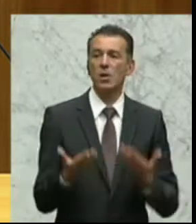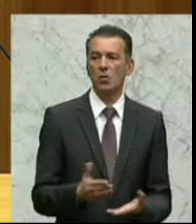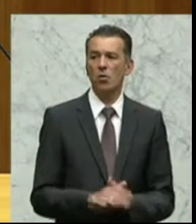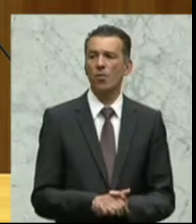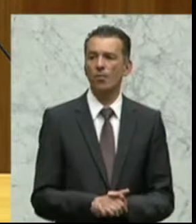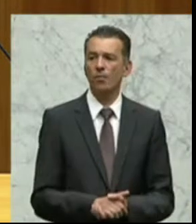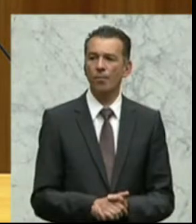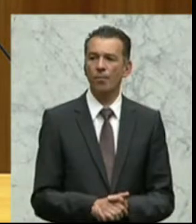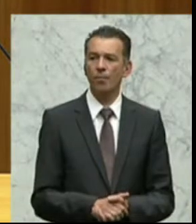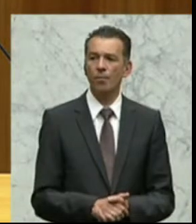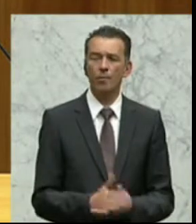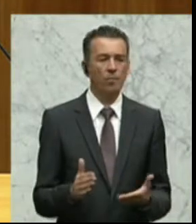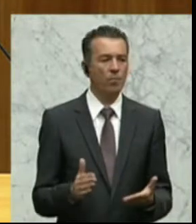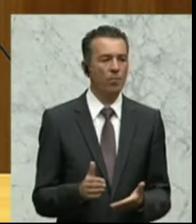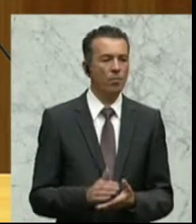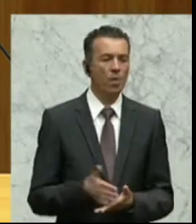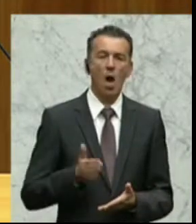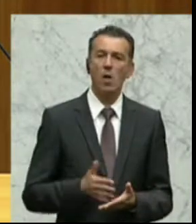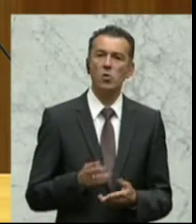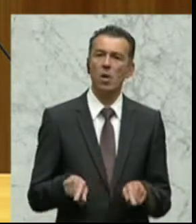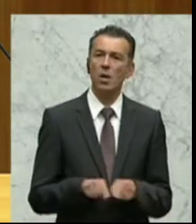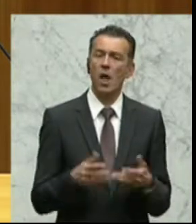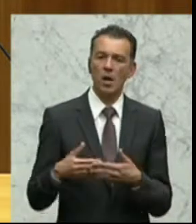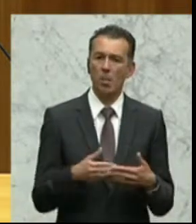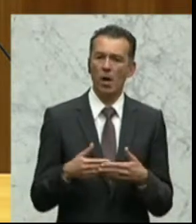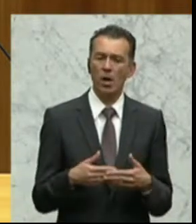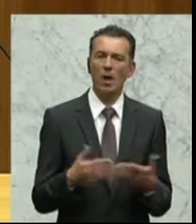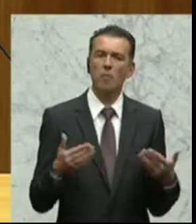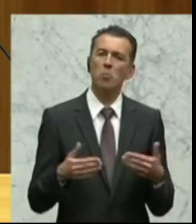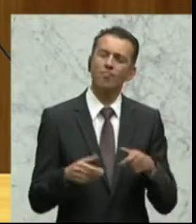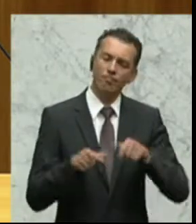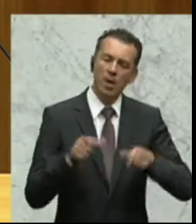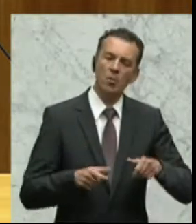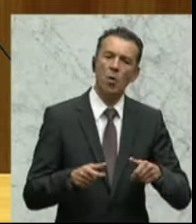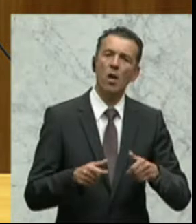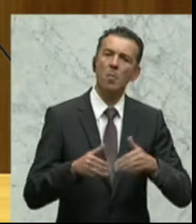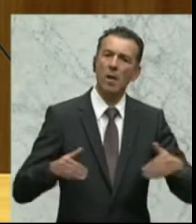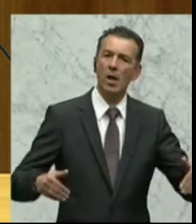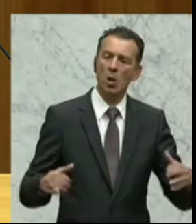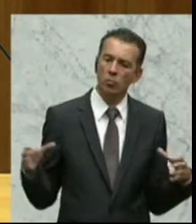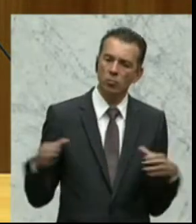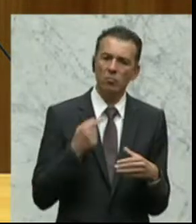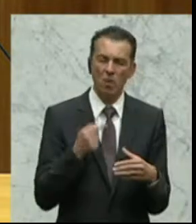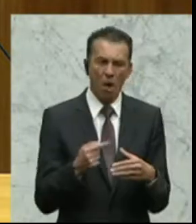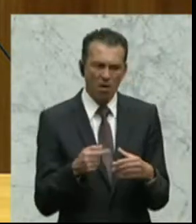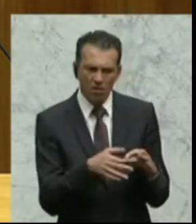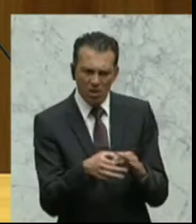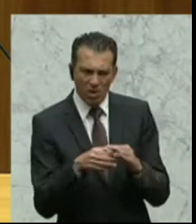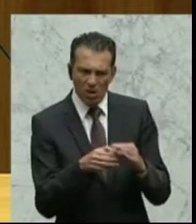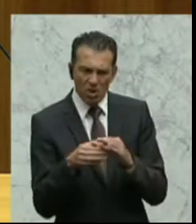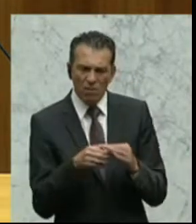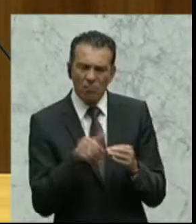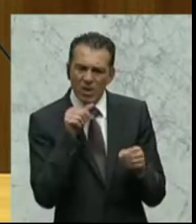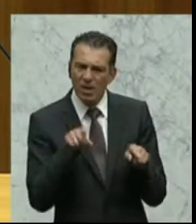der Anstand wie in Amerika, wo sich die Millionäre zusammentun und sagen, das geht nicht mehr, die Ungleichheit der Gesellschaft. Wir wollen